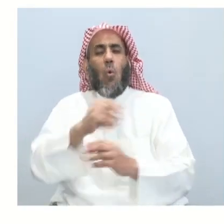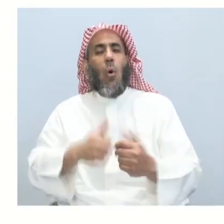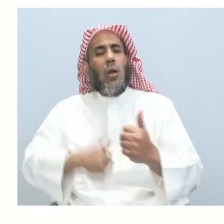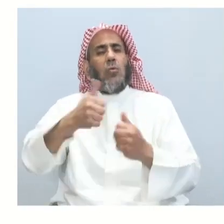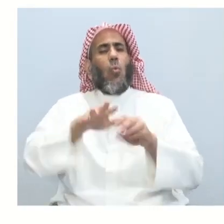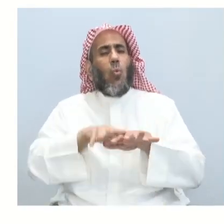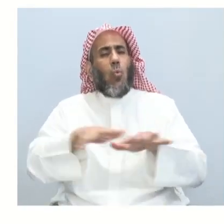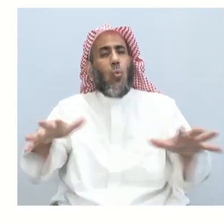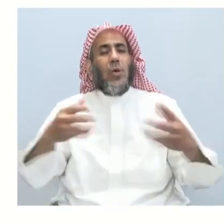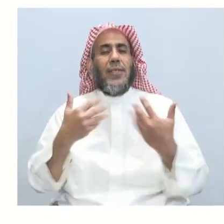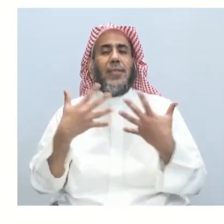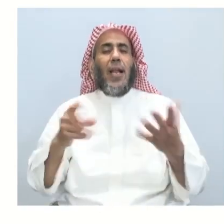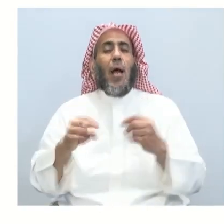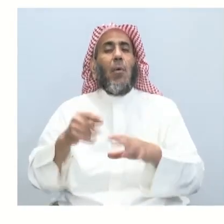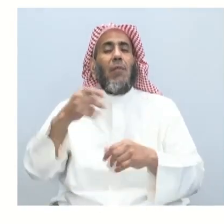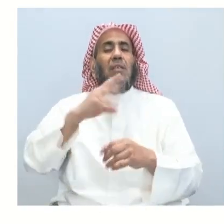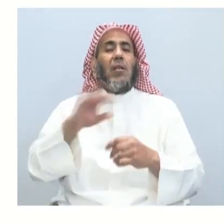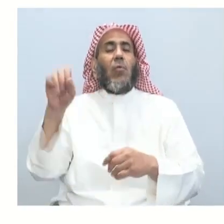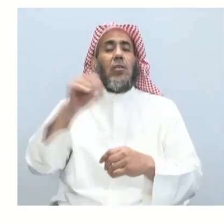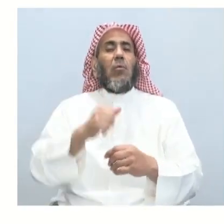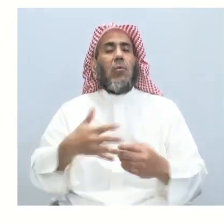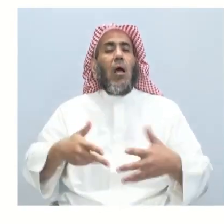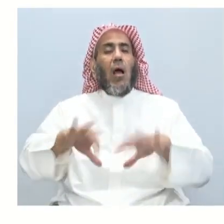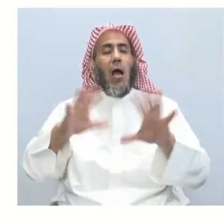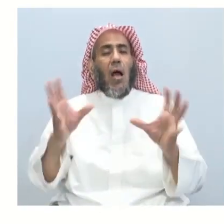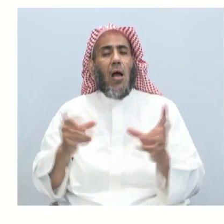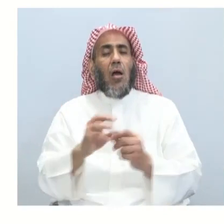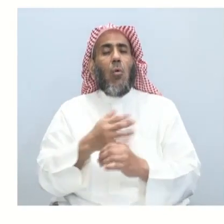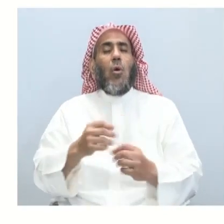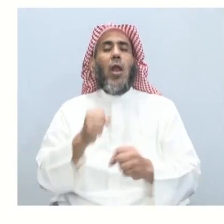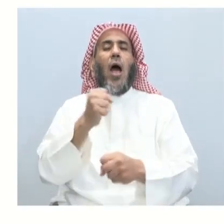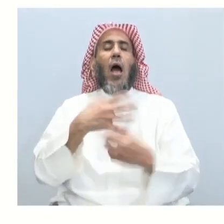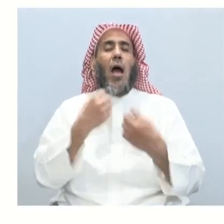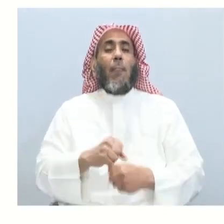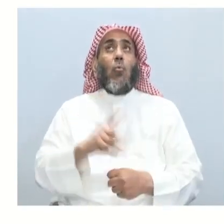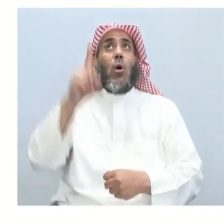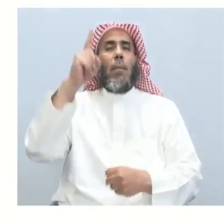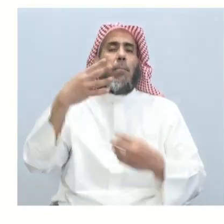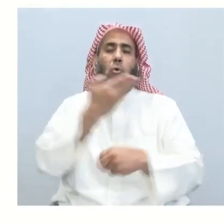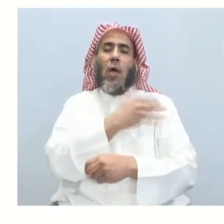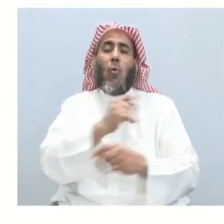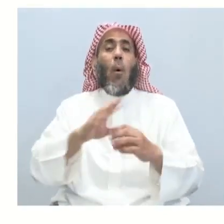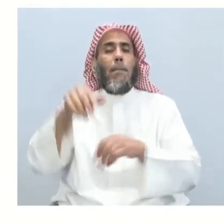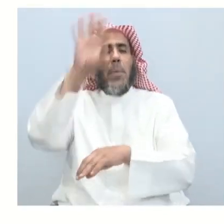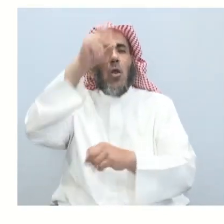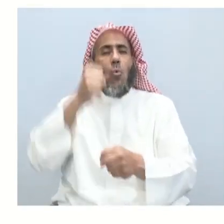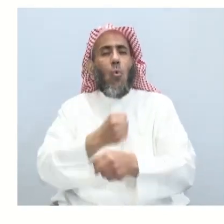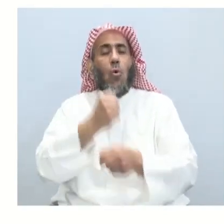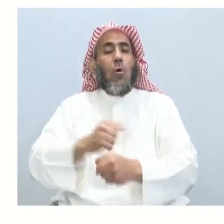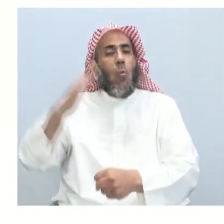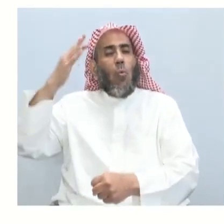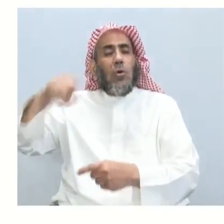في ارجاء الجزيره لفؤاد شاكر يقول حرم حرم امن ورب غفور ومليك بسعيه